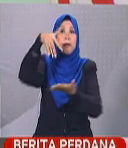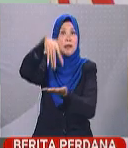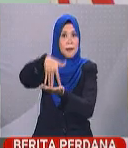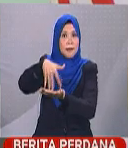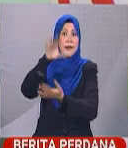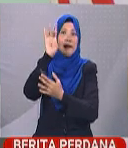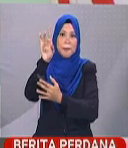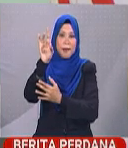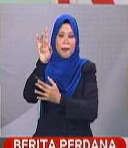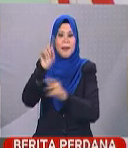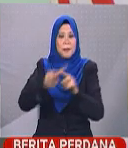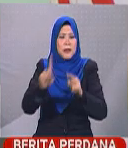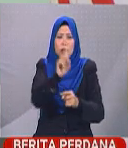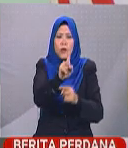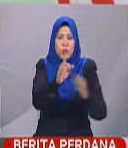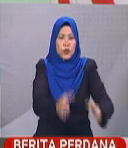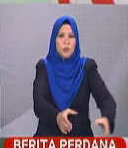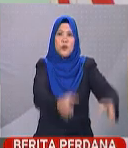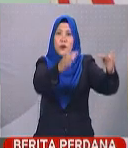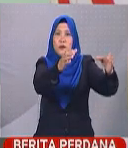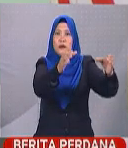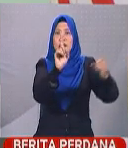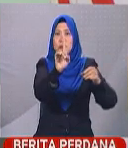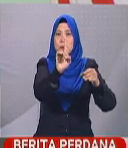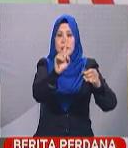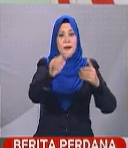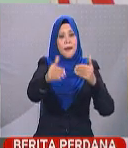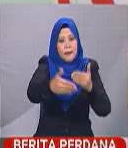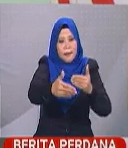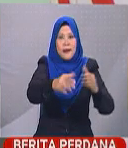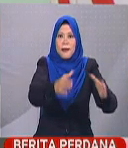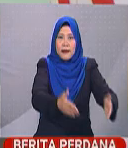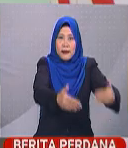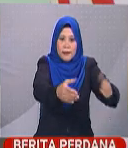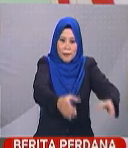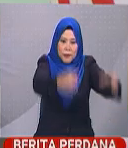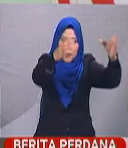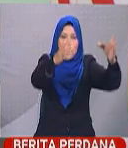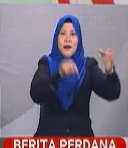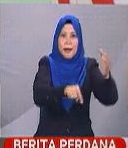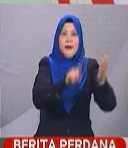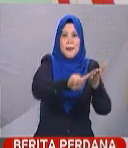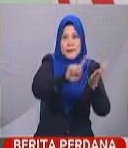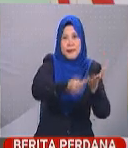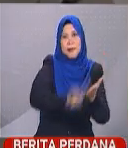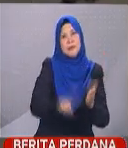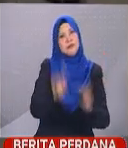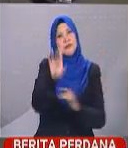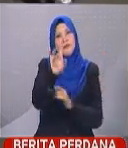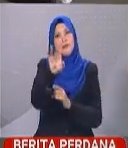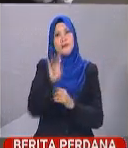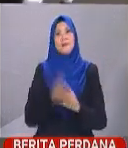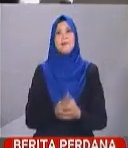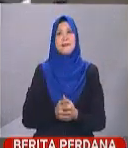kerana satu blok saja yang kena, di blok yang berkaitan saja yang kita buat saringan.